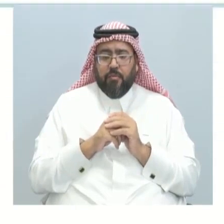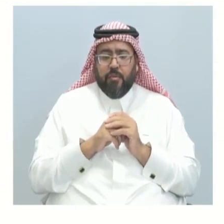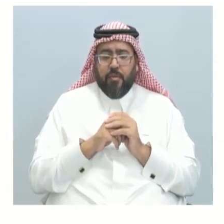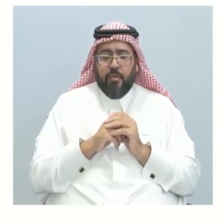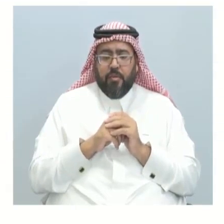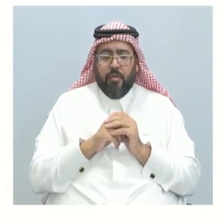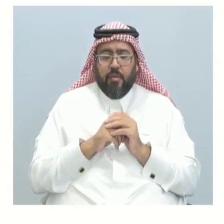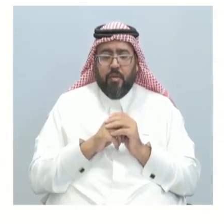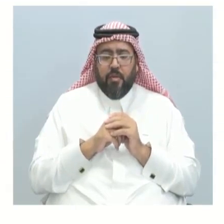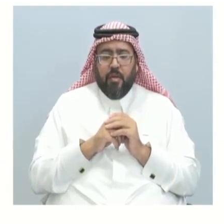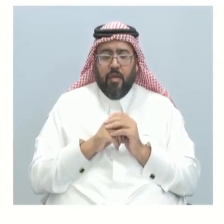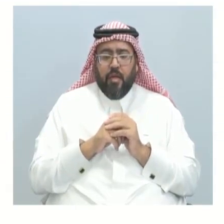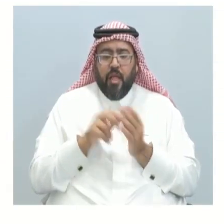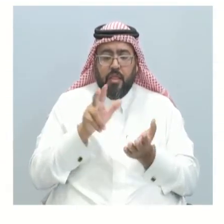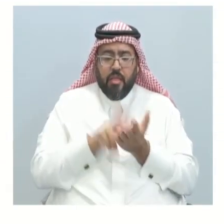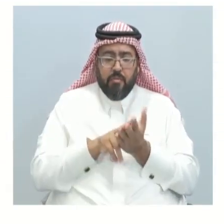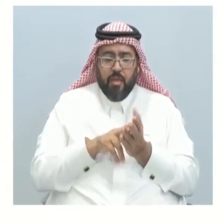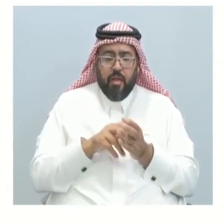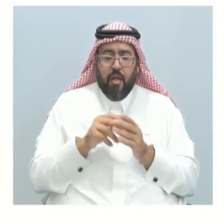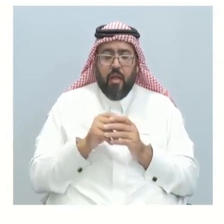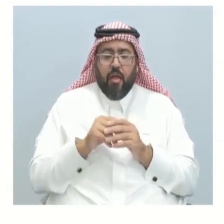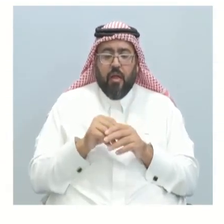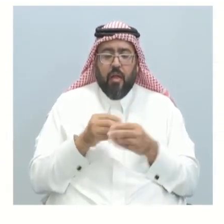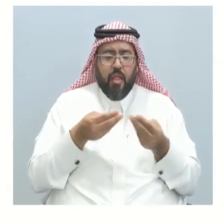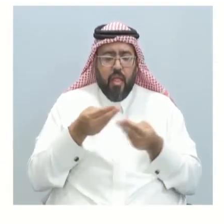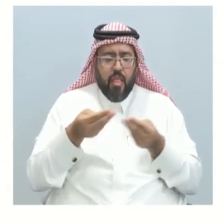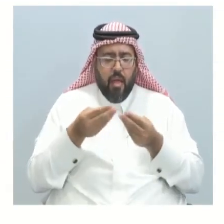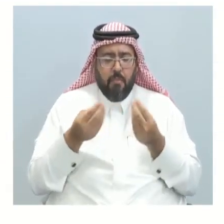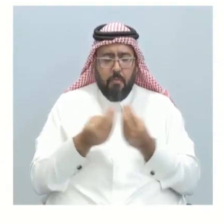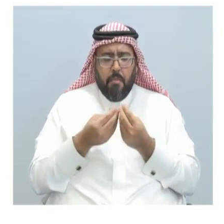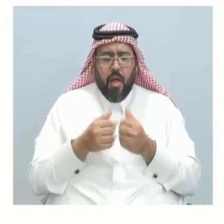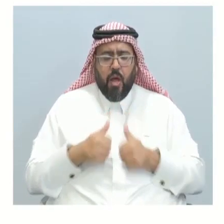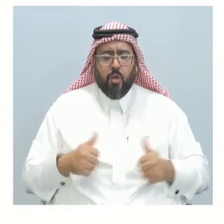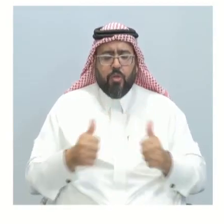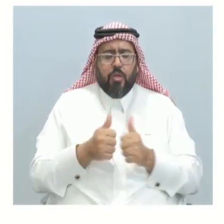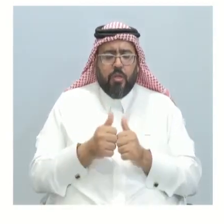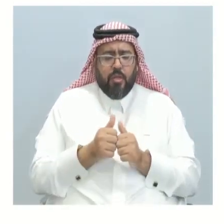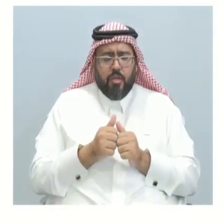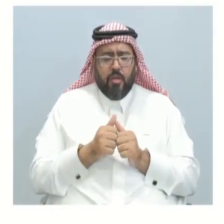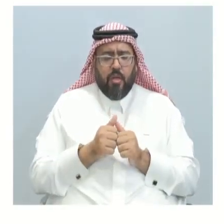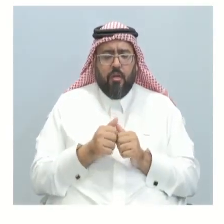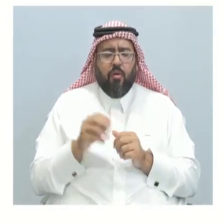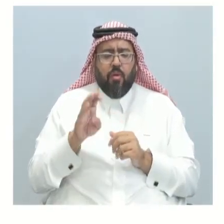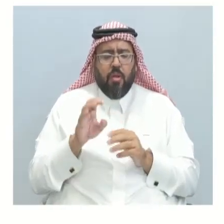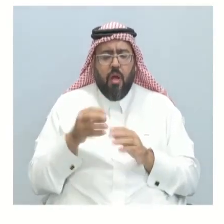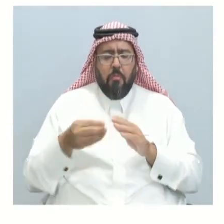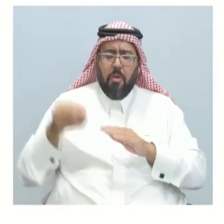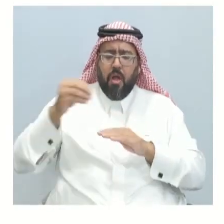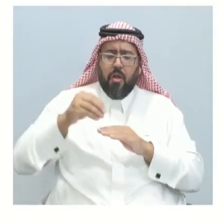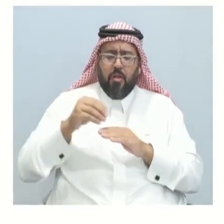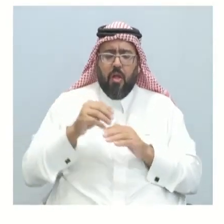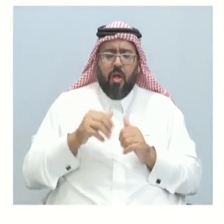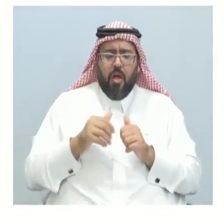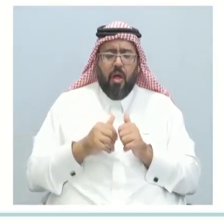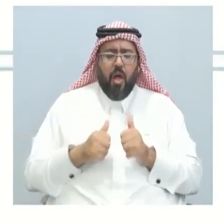ذلك في التطبيقات السلوكيه احسن تعاملي مع اهل بيتي اقدر مكانه المراه ودورها